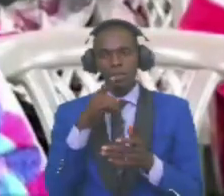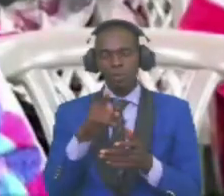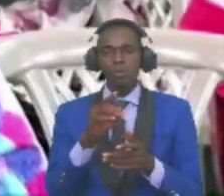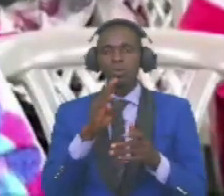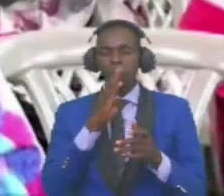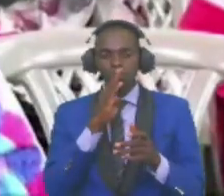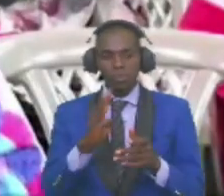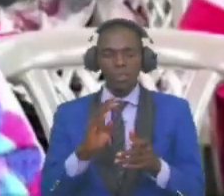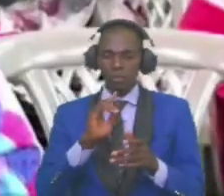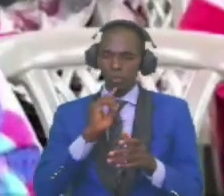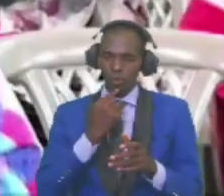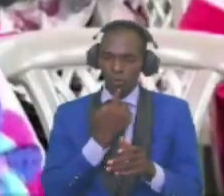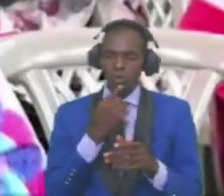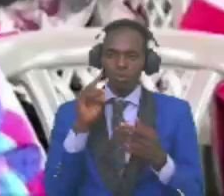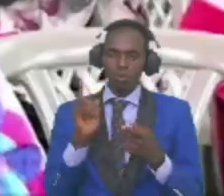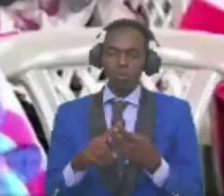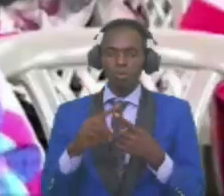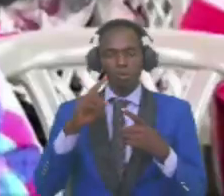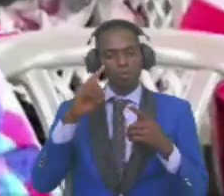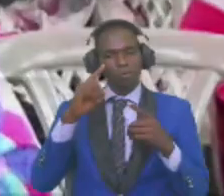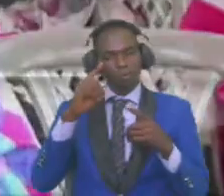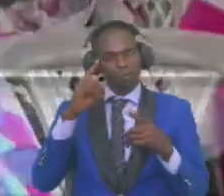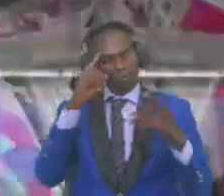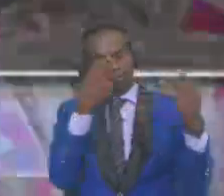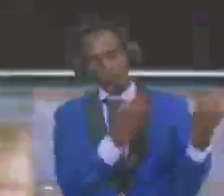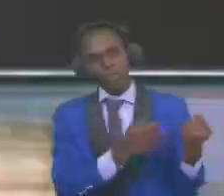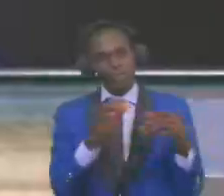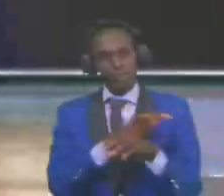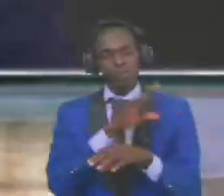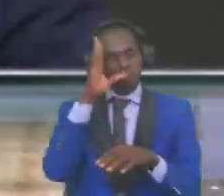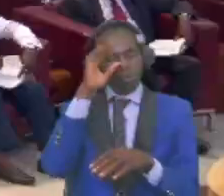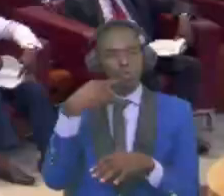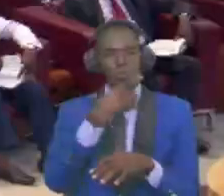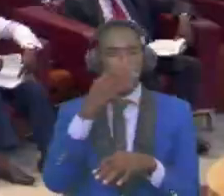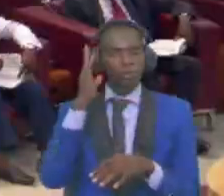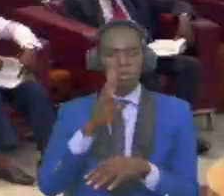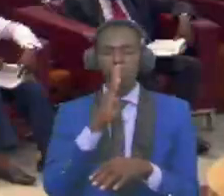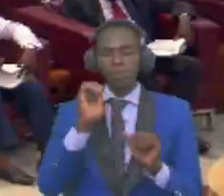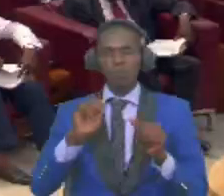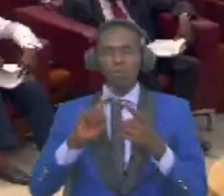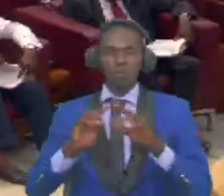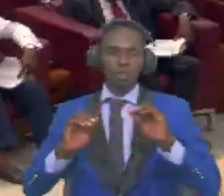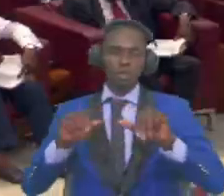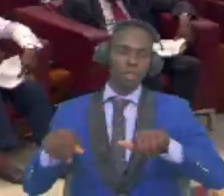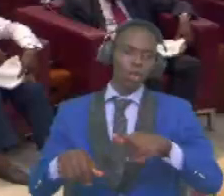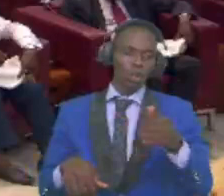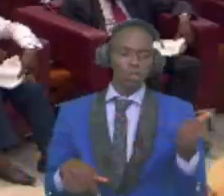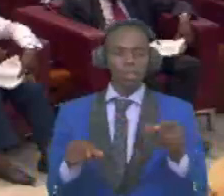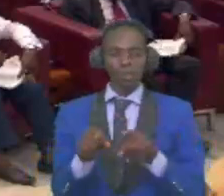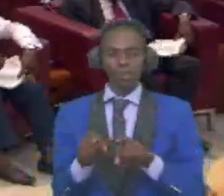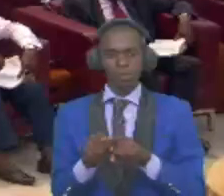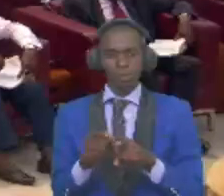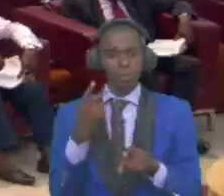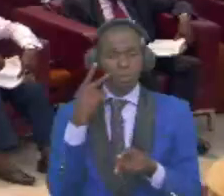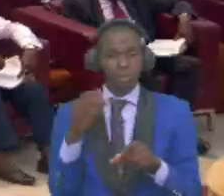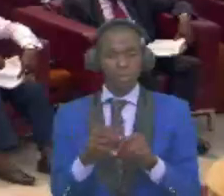ici que pour lui le à des hommes fidèles qui soit capable de l'enseigné au